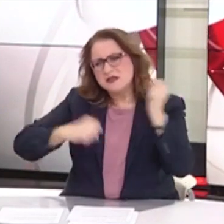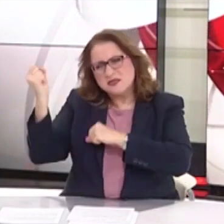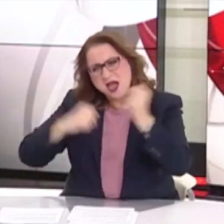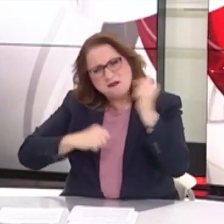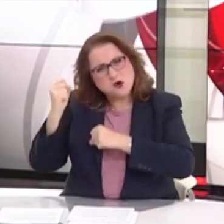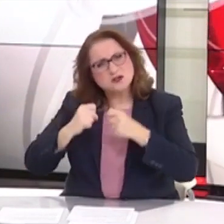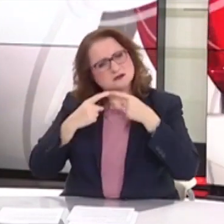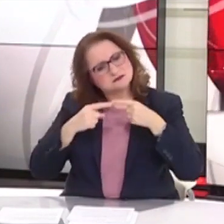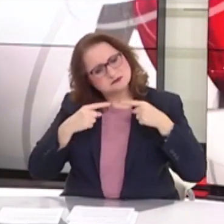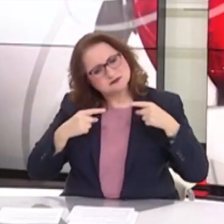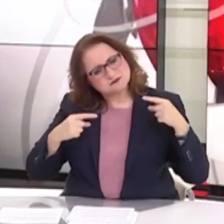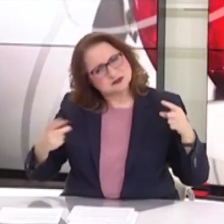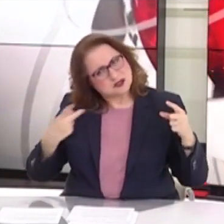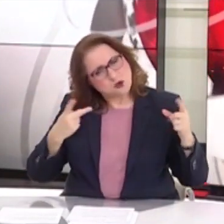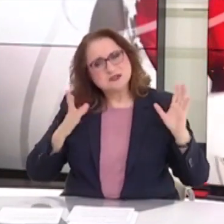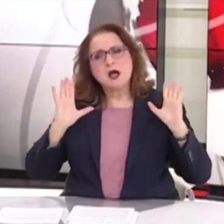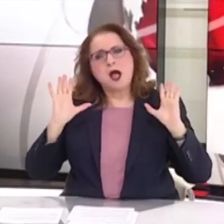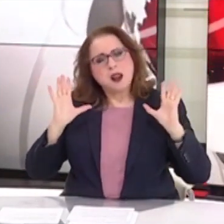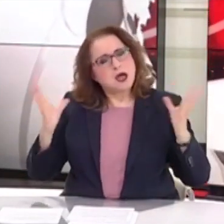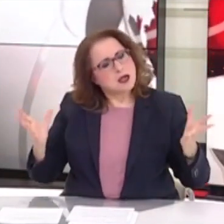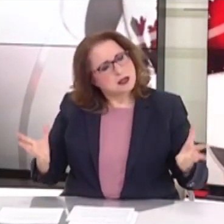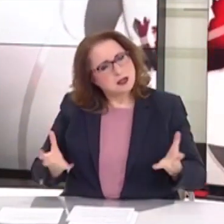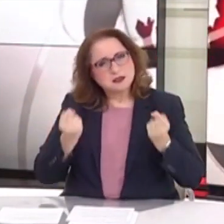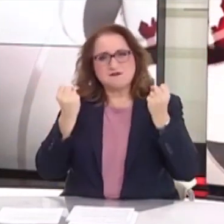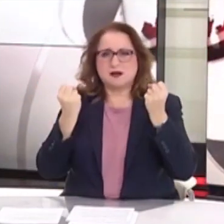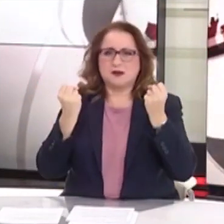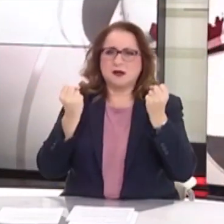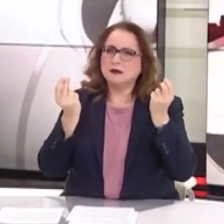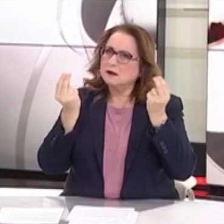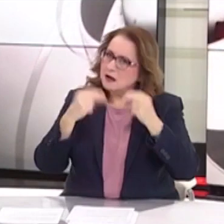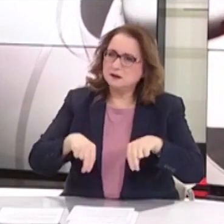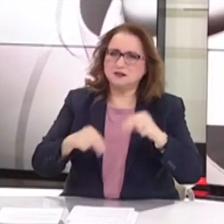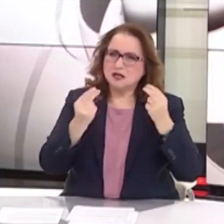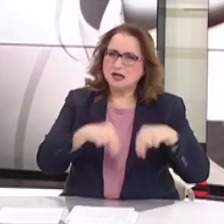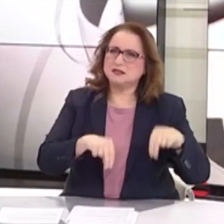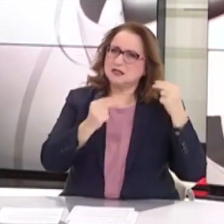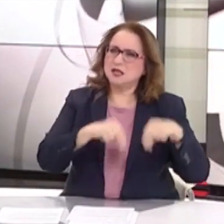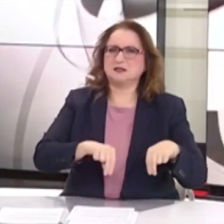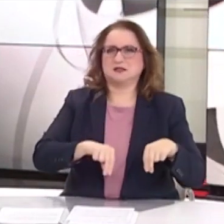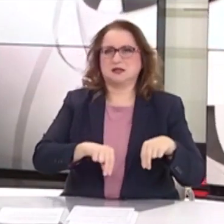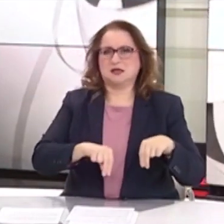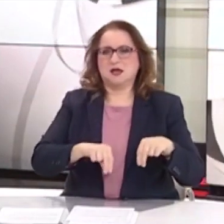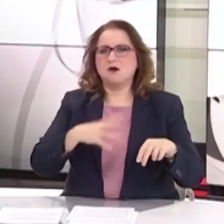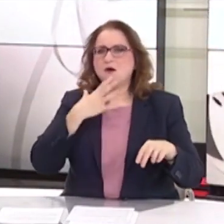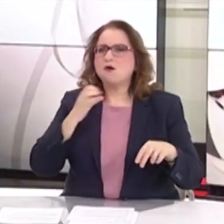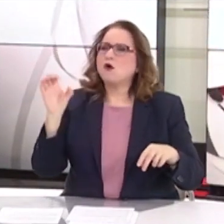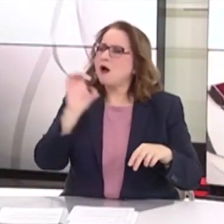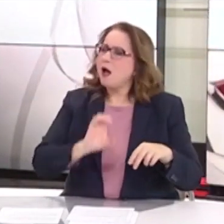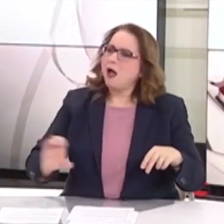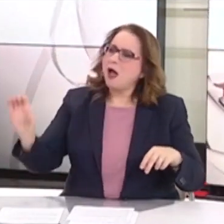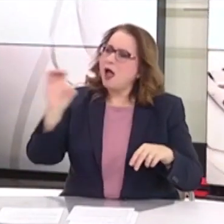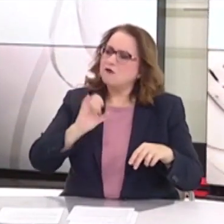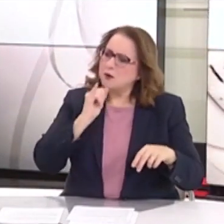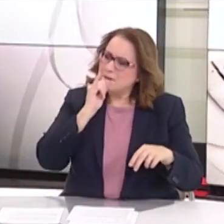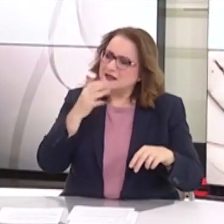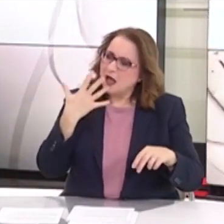Όμως καταφέραμε να βρούμε στα πλαίσια αυτά που πάντοτε η Ευρώπη και στις διαδικασίες που πάντοτε η Ευρώπη